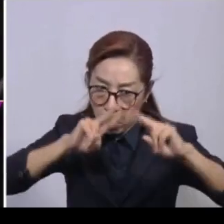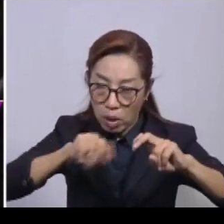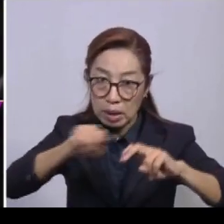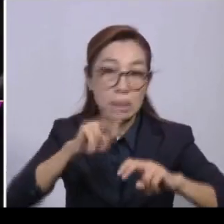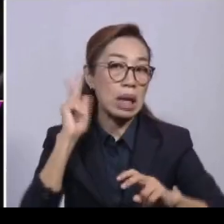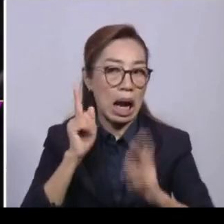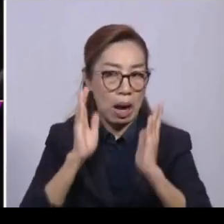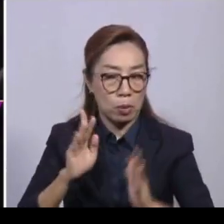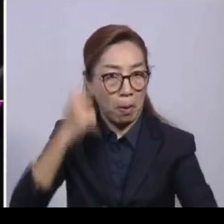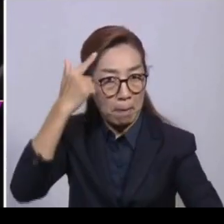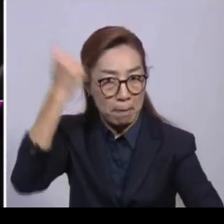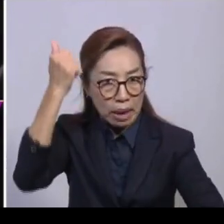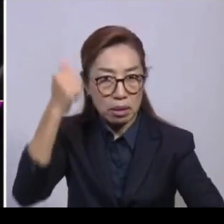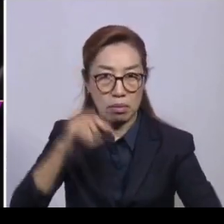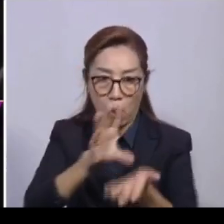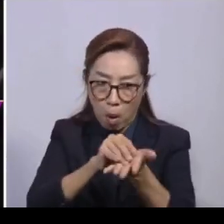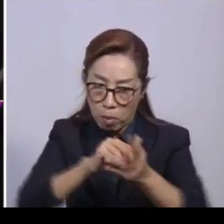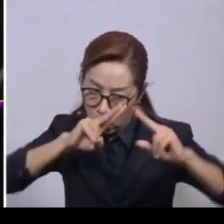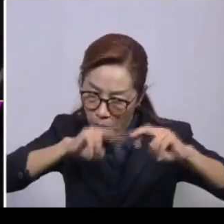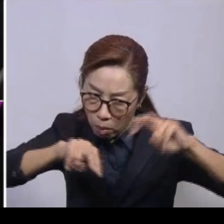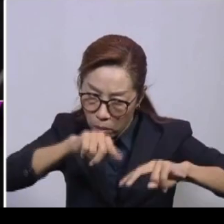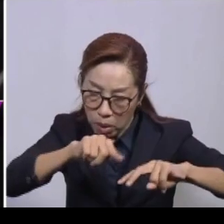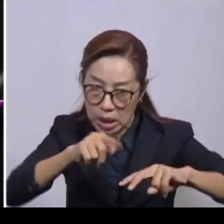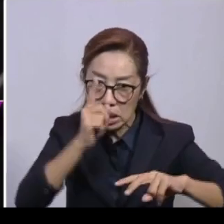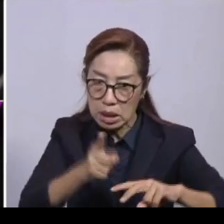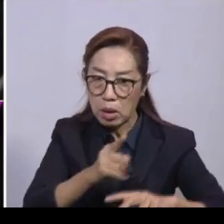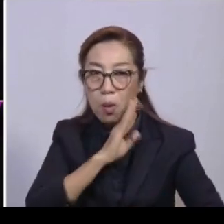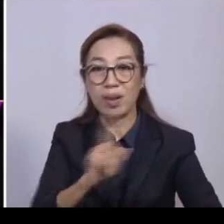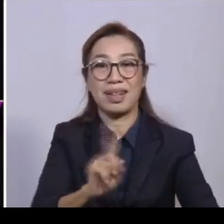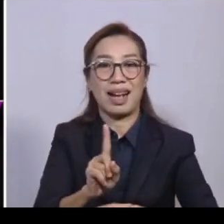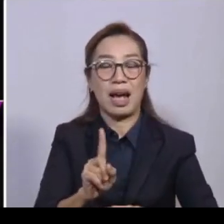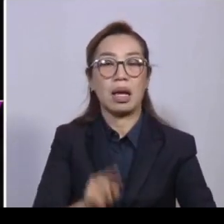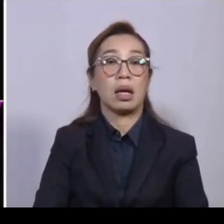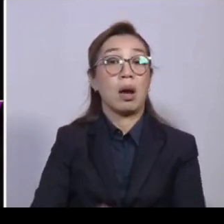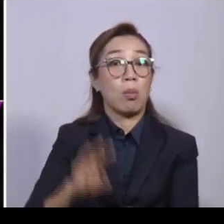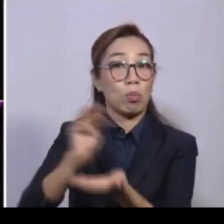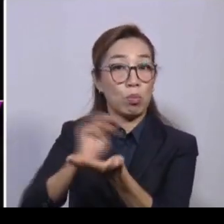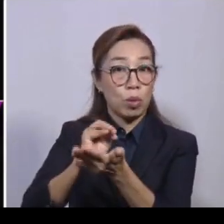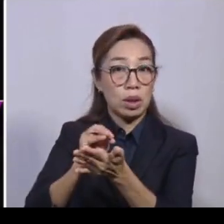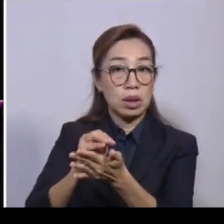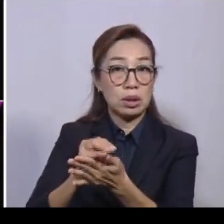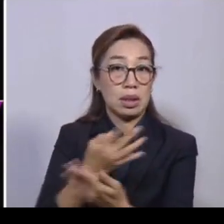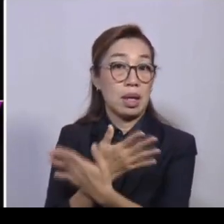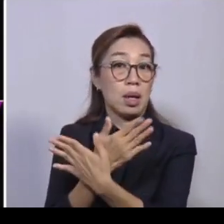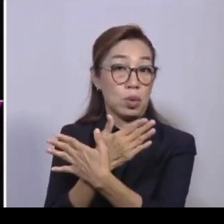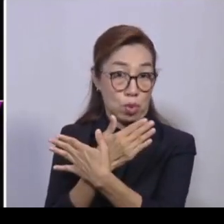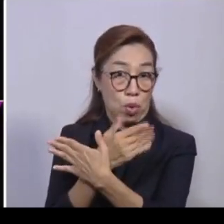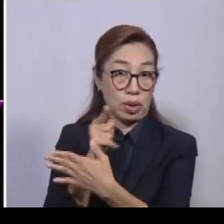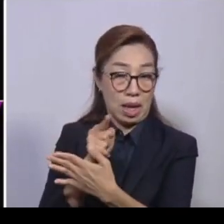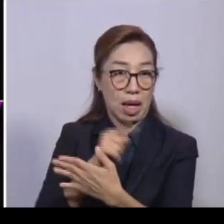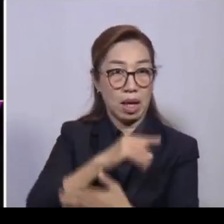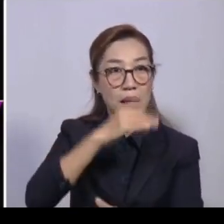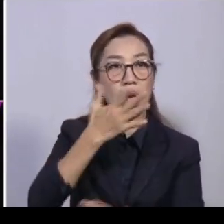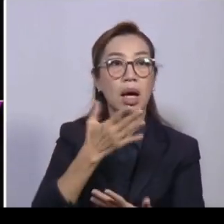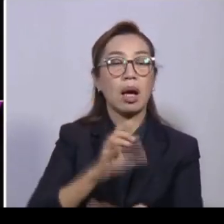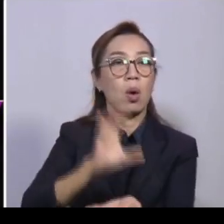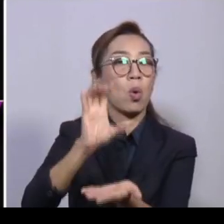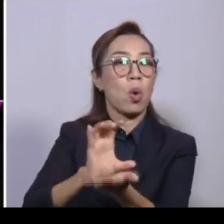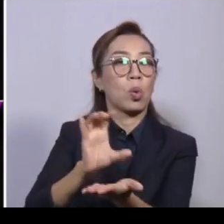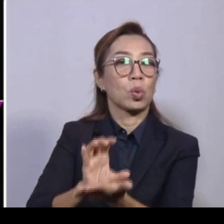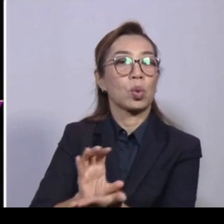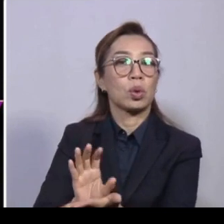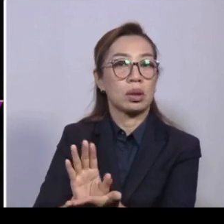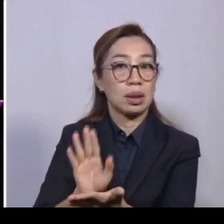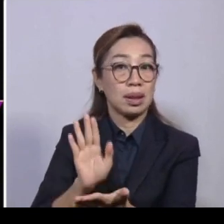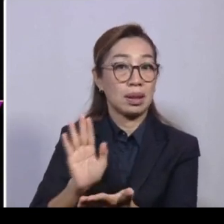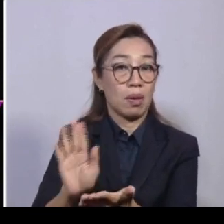สื่อมวลชนค่ะจัดโดยกองทุนพัฒนาสื่อปลอดภัยและสร้างสรรค์โดยมีดร.ธนกรศรีสุขใสผู้จัดการกองทุนพัฒนาสื่อป